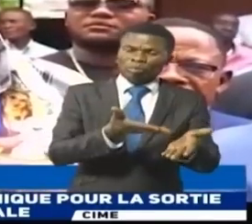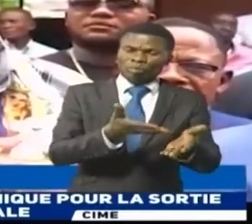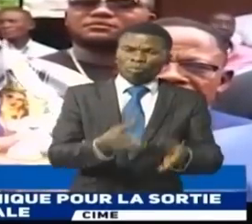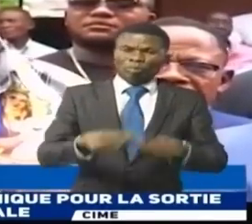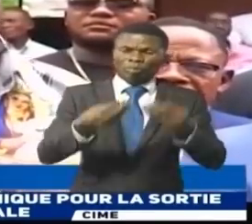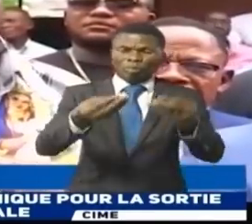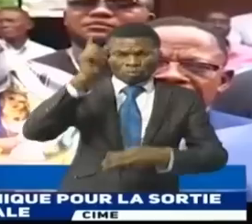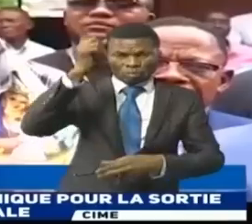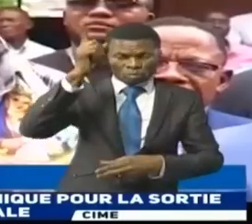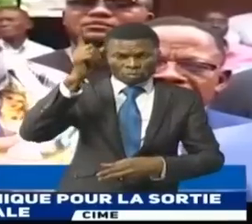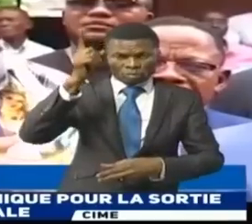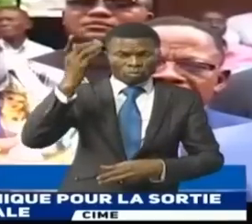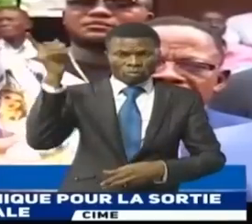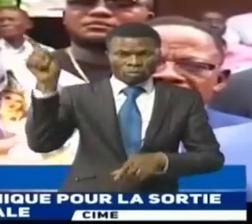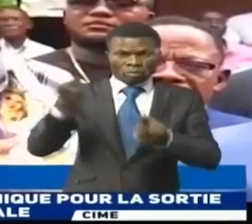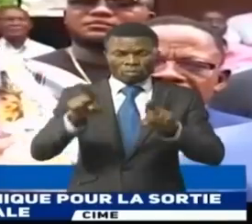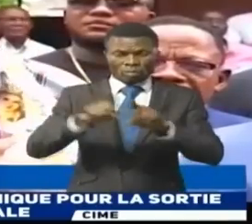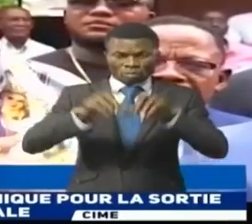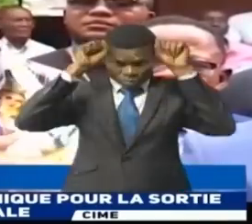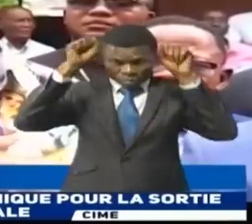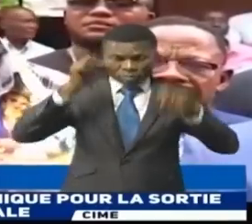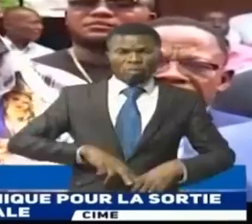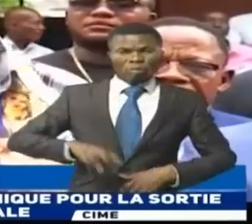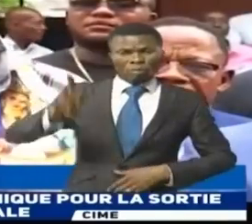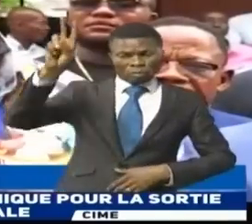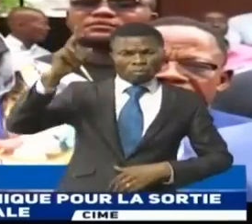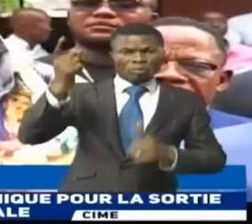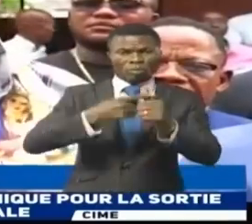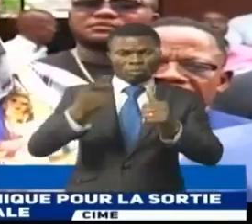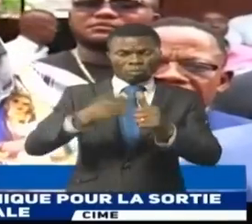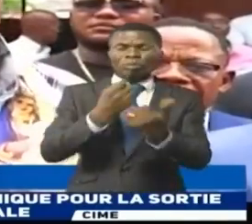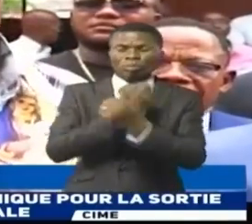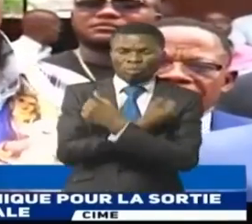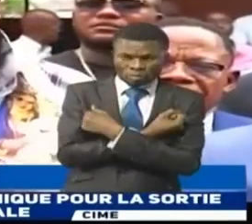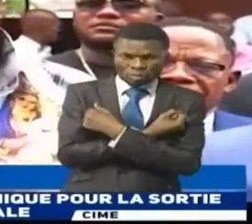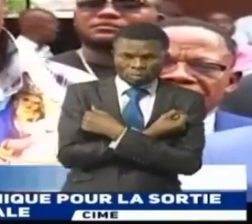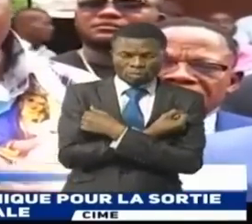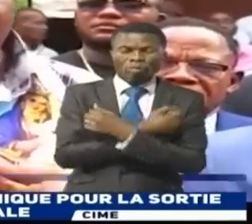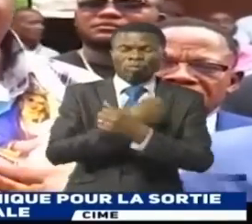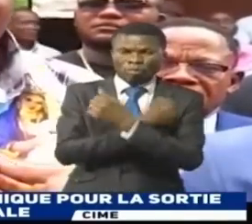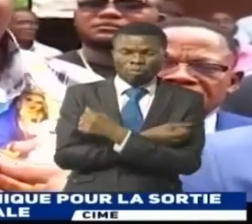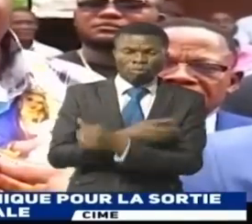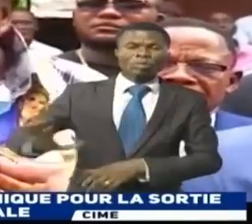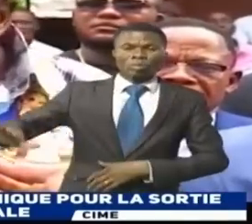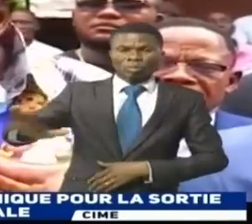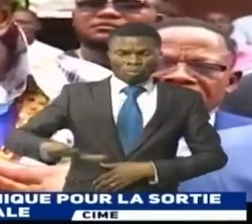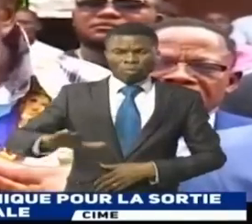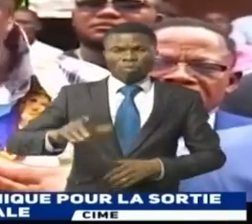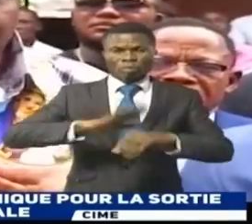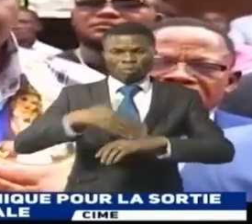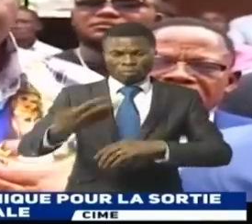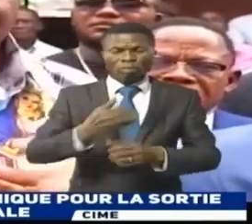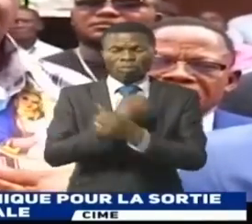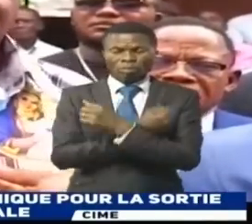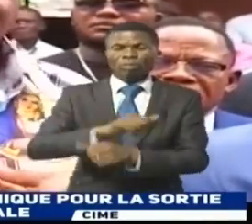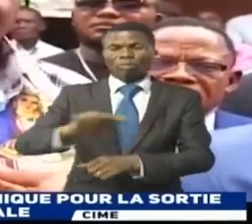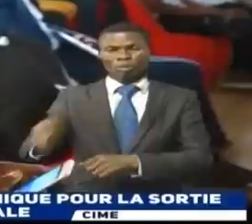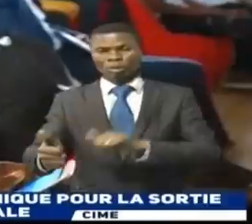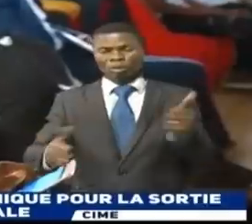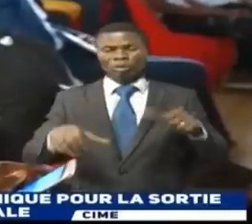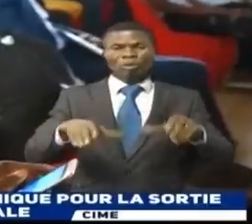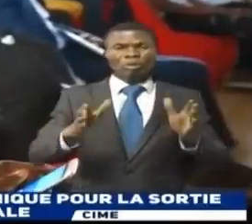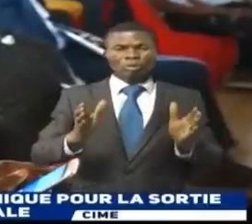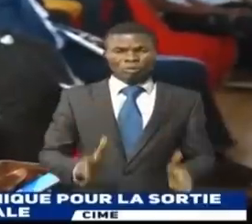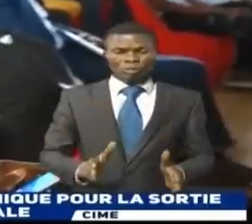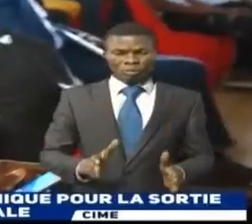premier lieu, comme le disait le président Etienne Tshisekedi, d'abord l'amour du pays et l'amour entre nous, Congolais.